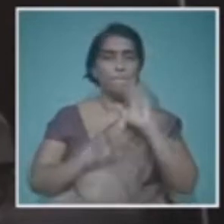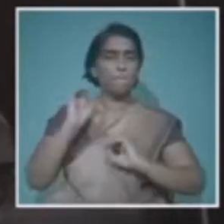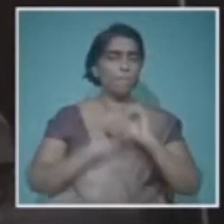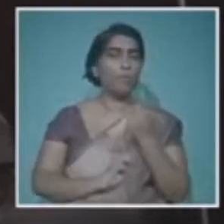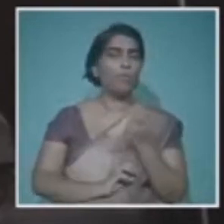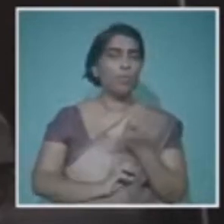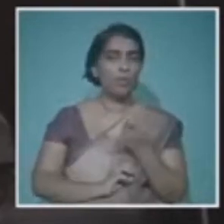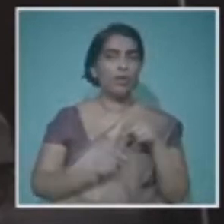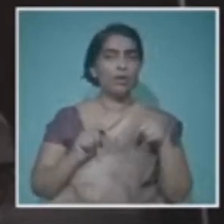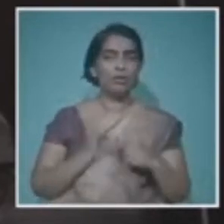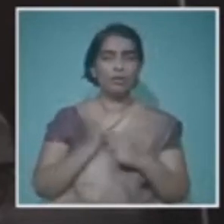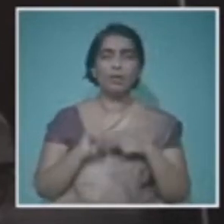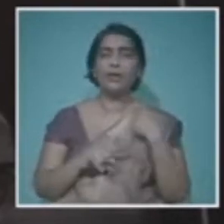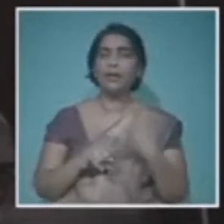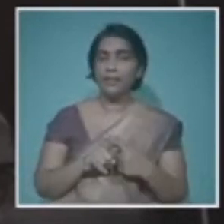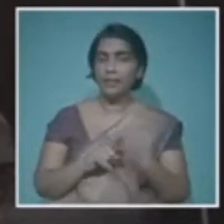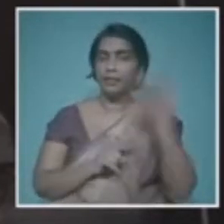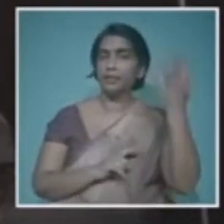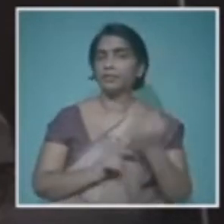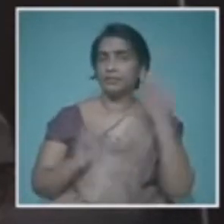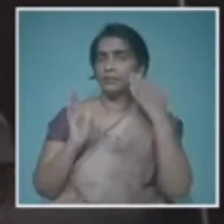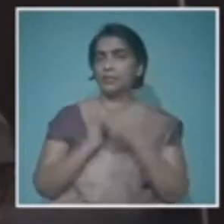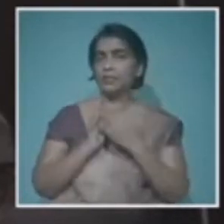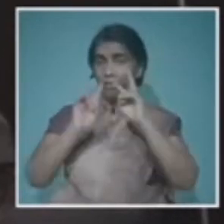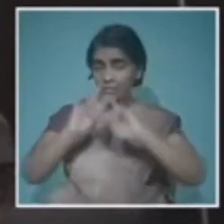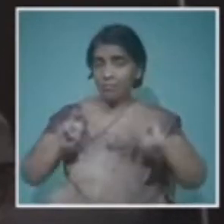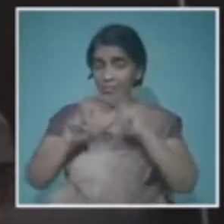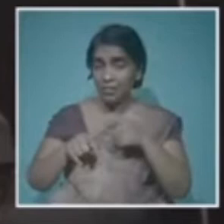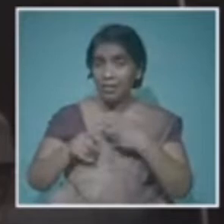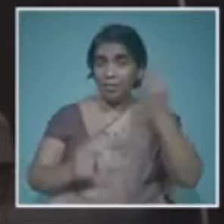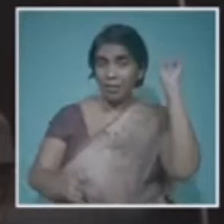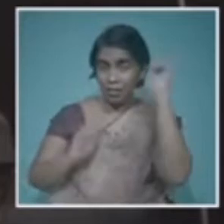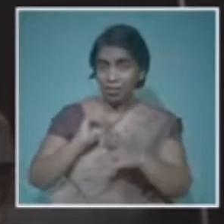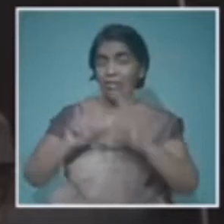දැන් බද්දක් අය කරගන්න යෝජනා වෙලා තියෙනවා. රිසර්ච් වලිනොත්